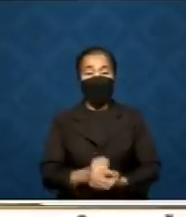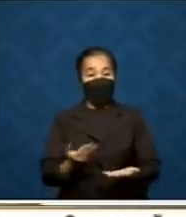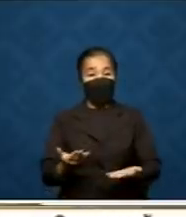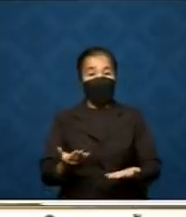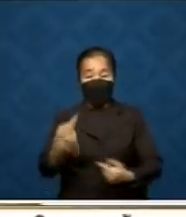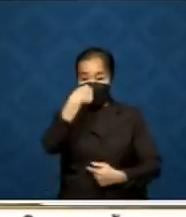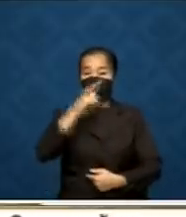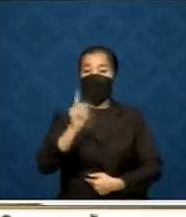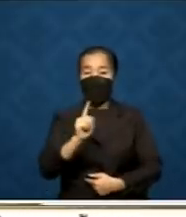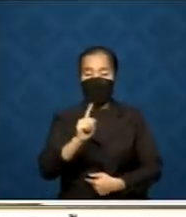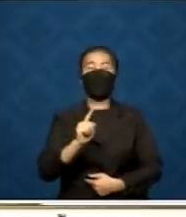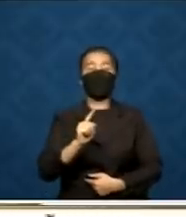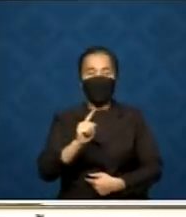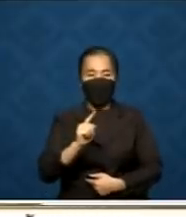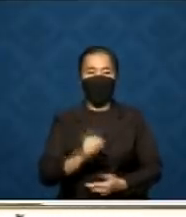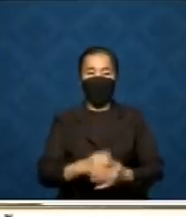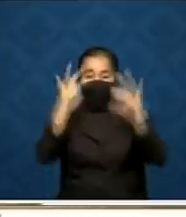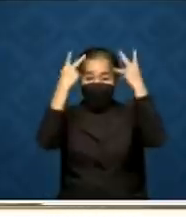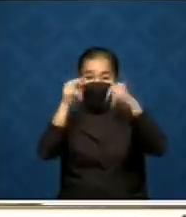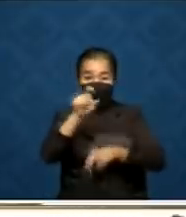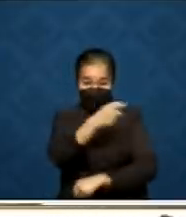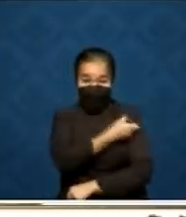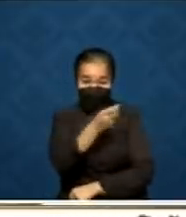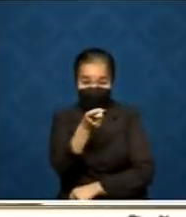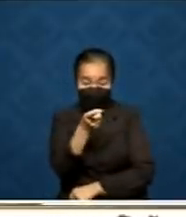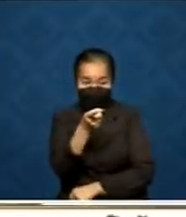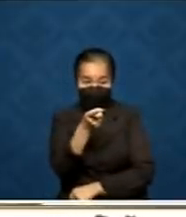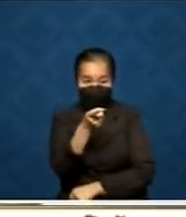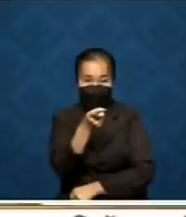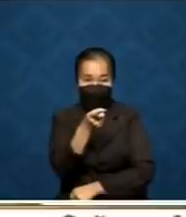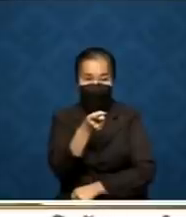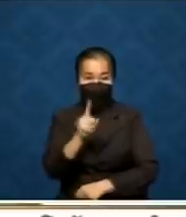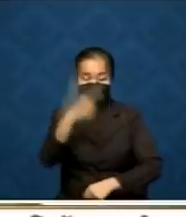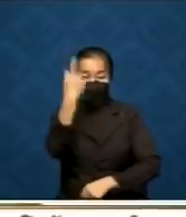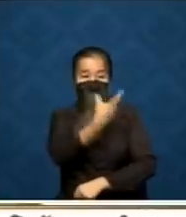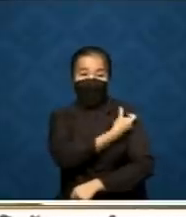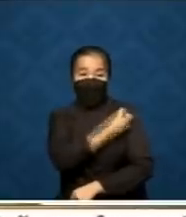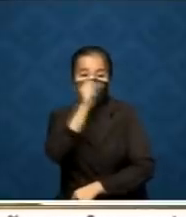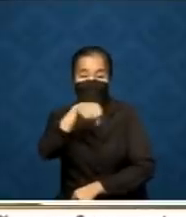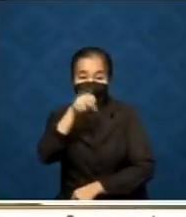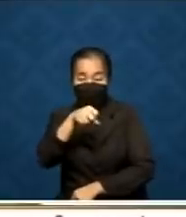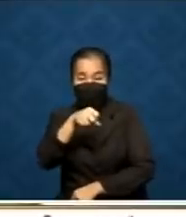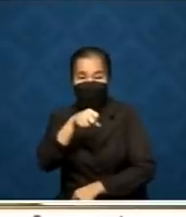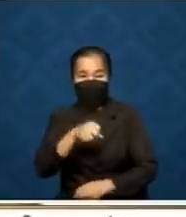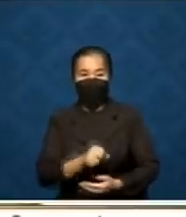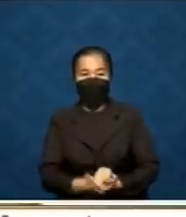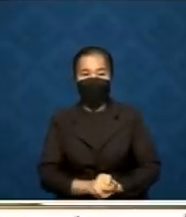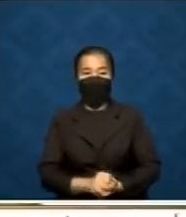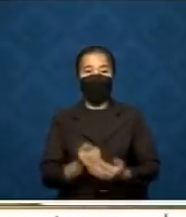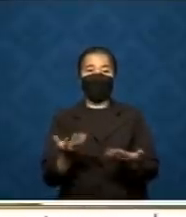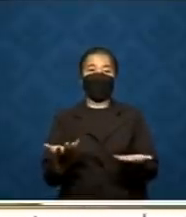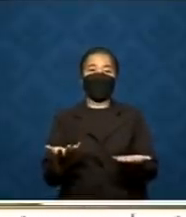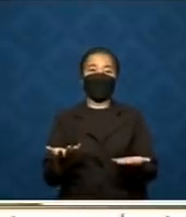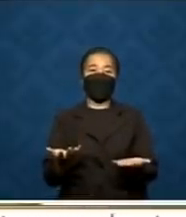ผมได้ไงถามว่านายกชิ้นแบบไหนอ่ะเปิดบอลแรกเขาจับจีบเพ็ญน่ะThe House